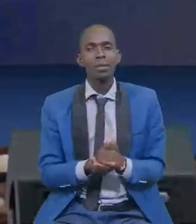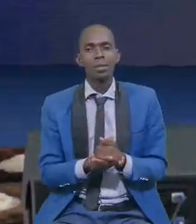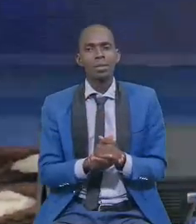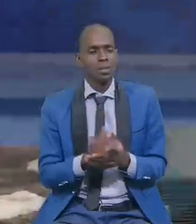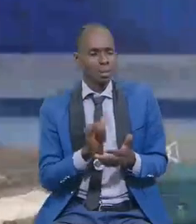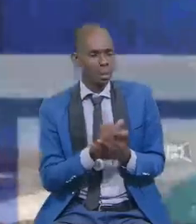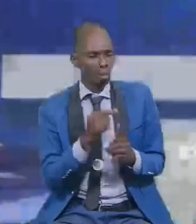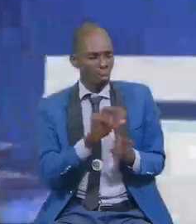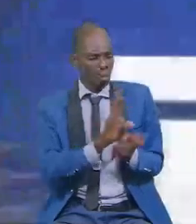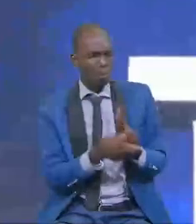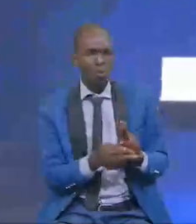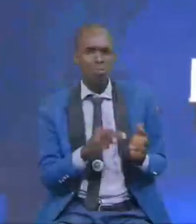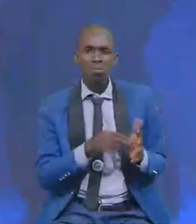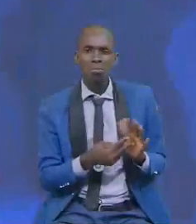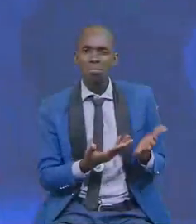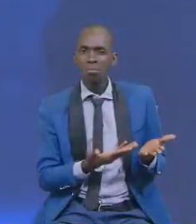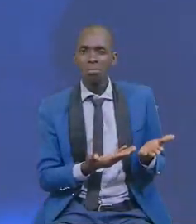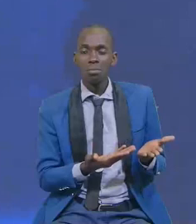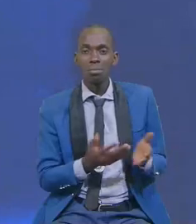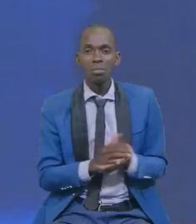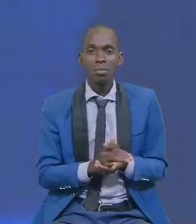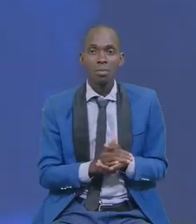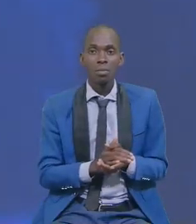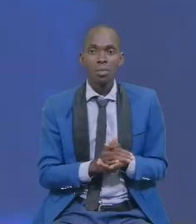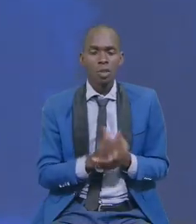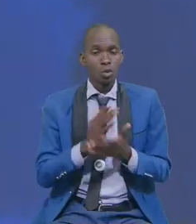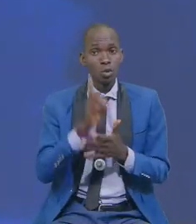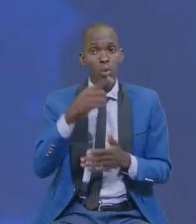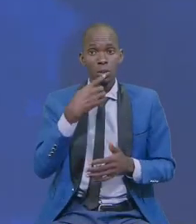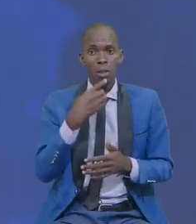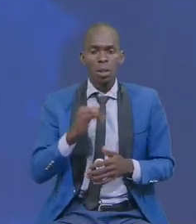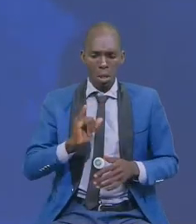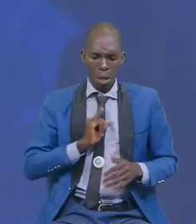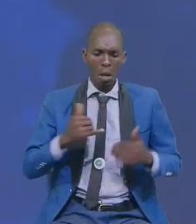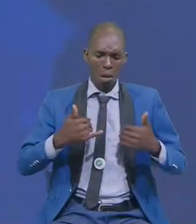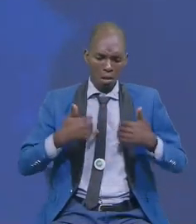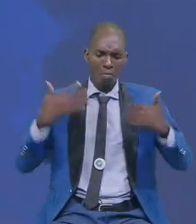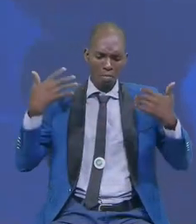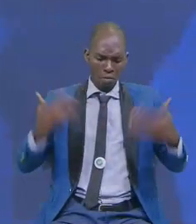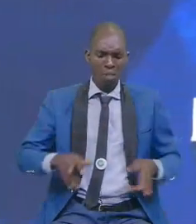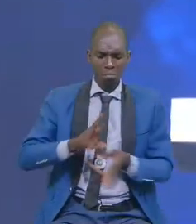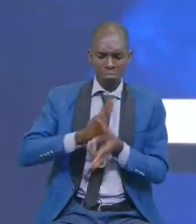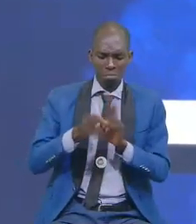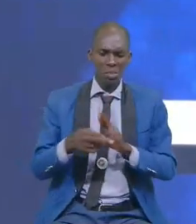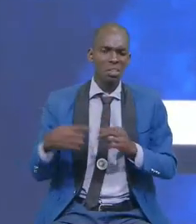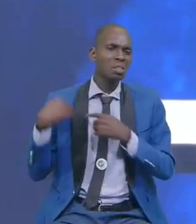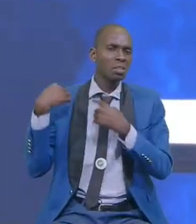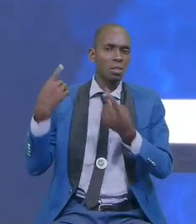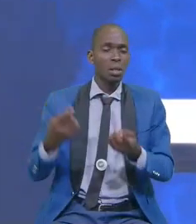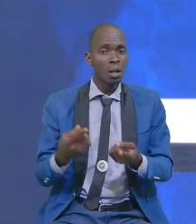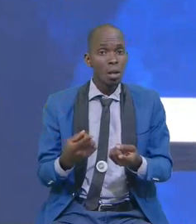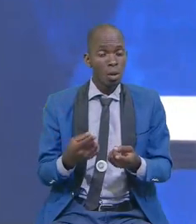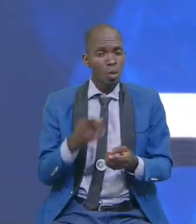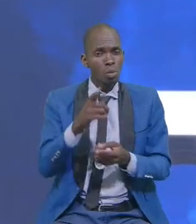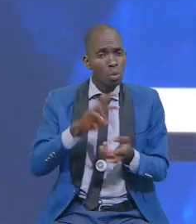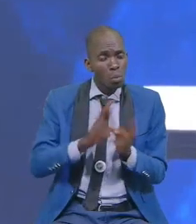Ce mot repentez-vous, ça veut dire quoi? Quelqu'un dit, je me suis repenti. C'est, dis-moi ce que tu veux